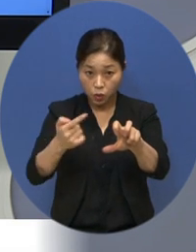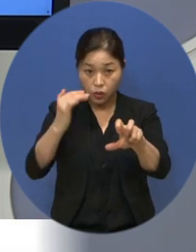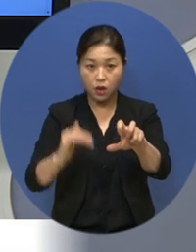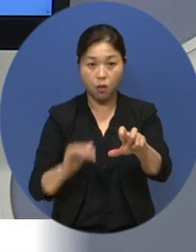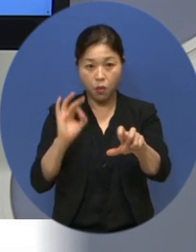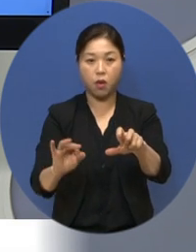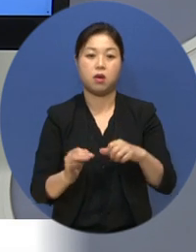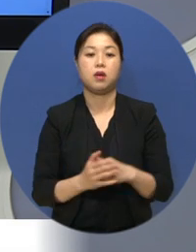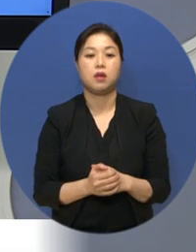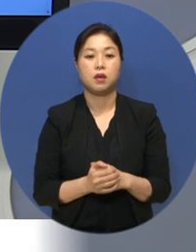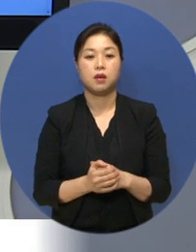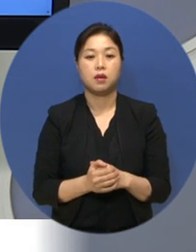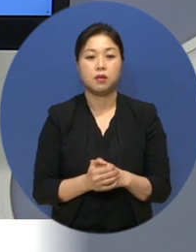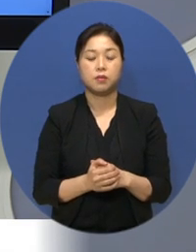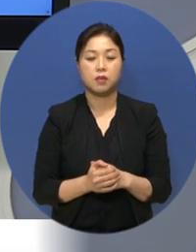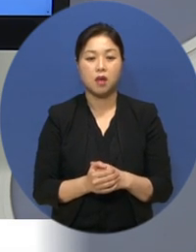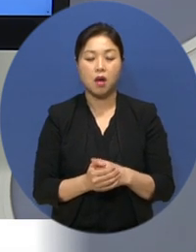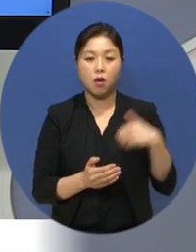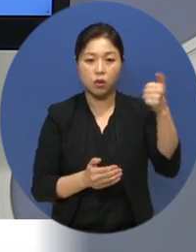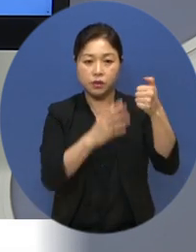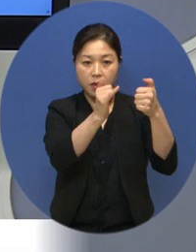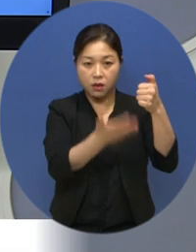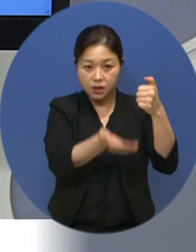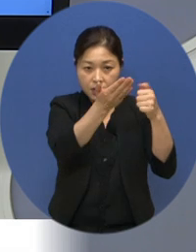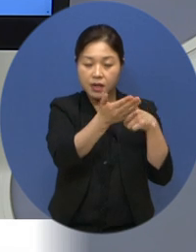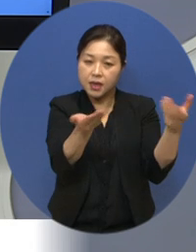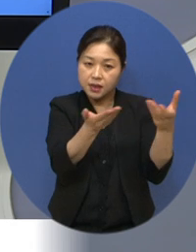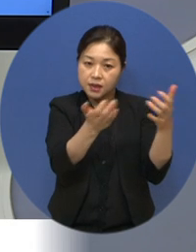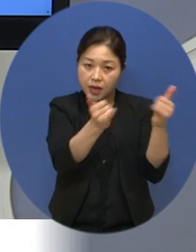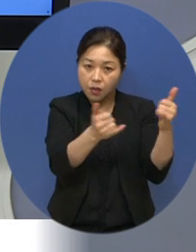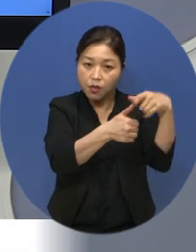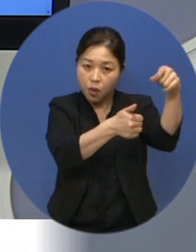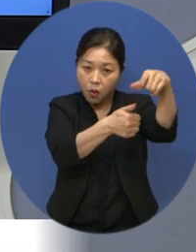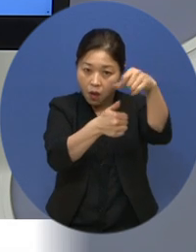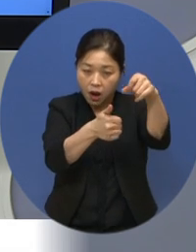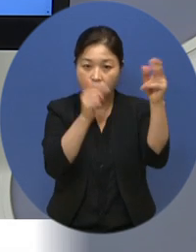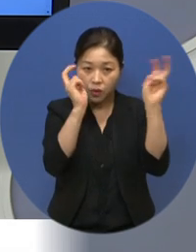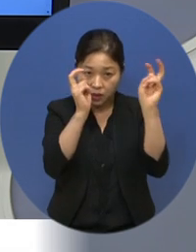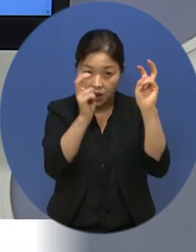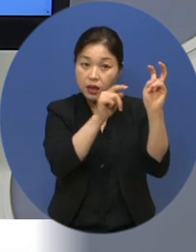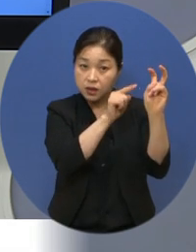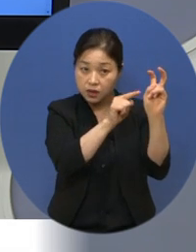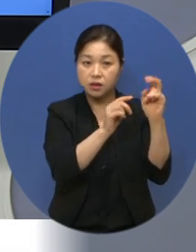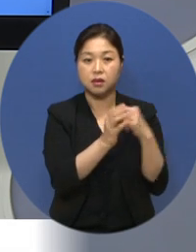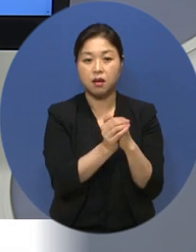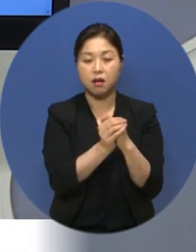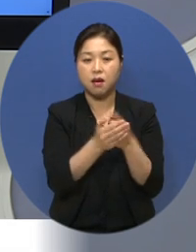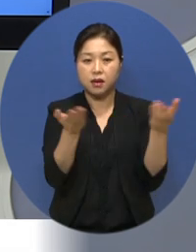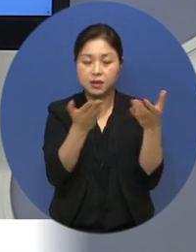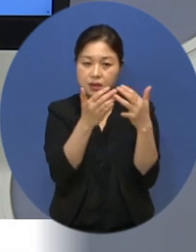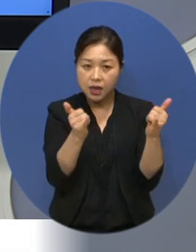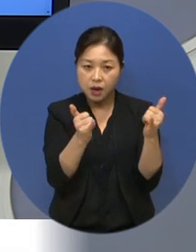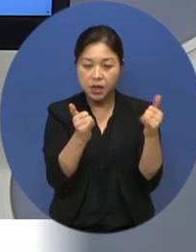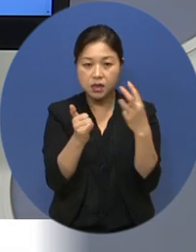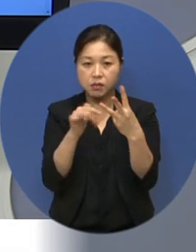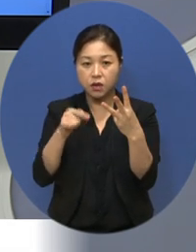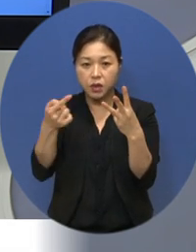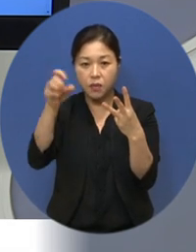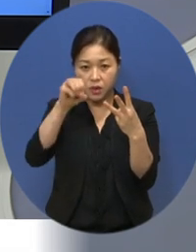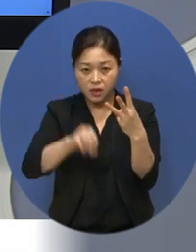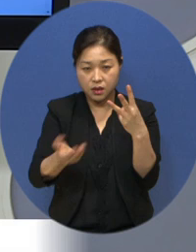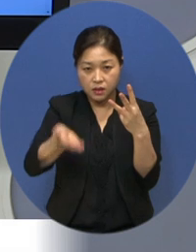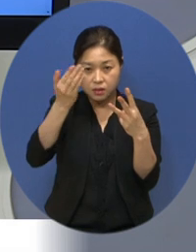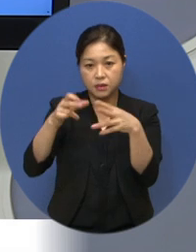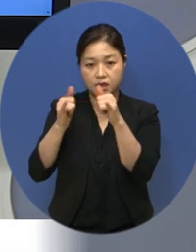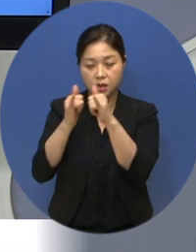따르면 상시 50인 이상의 근로자를 고용하는 사업주는 상시 근로자 의 3.1% 이상을